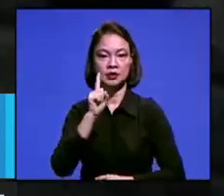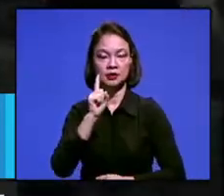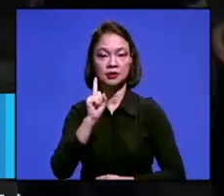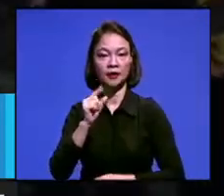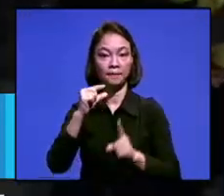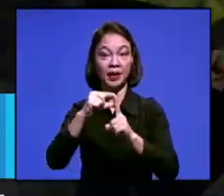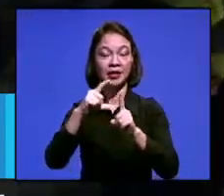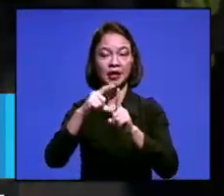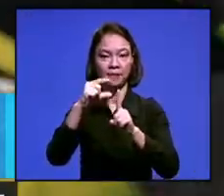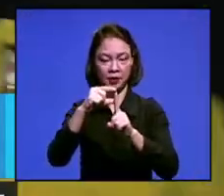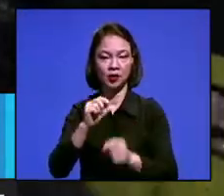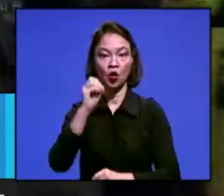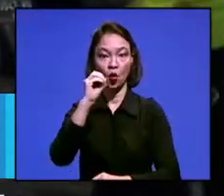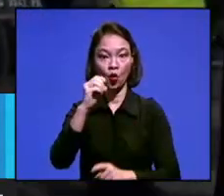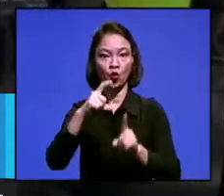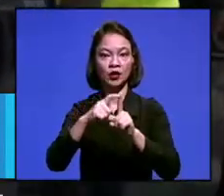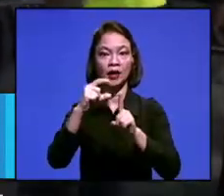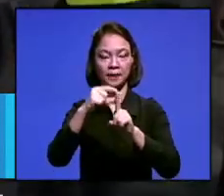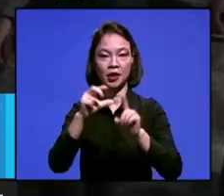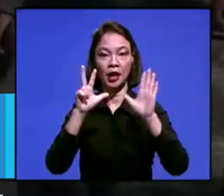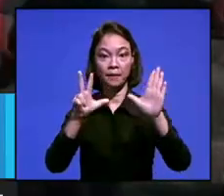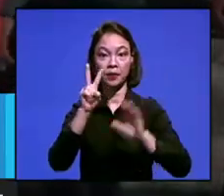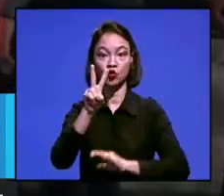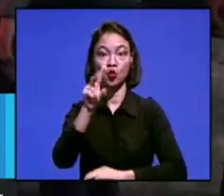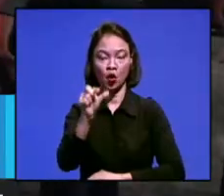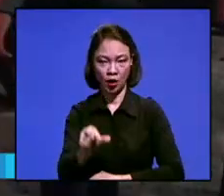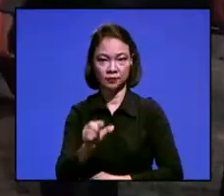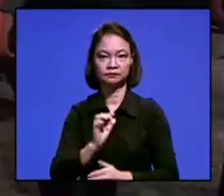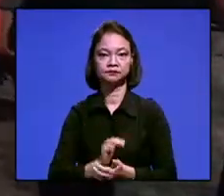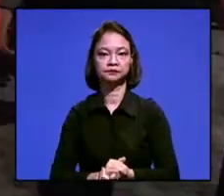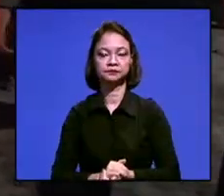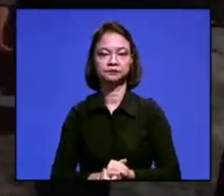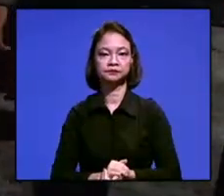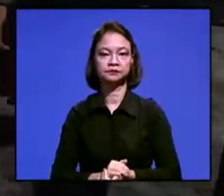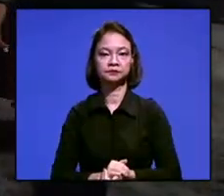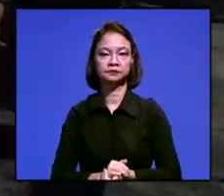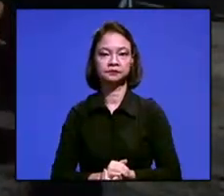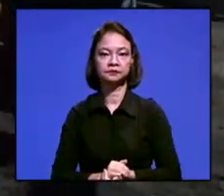sementara ODP sebanyak 82 orang. Tim Liputan Trans 7.